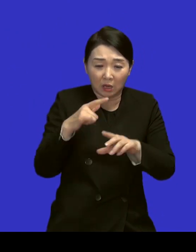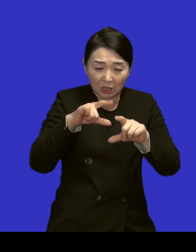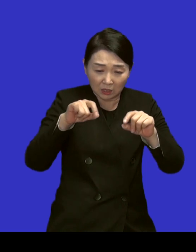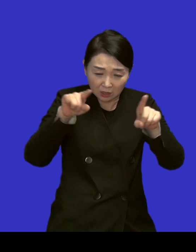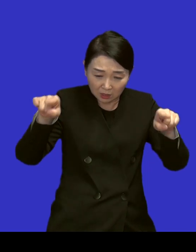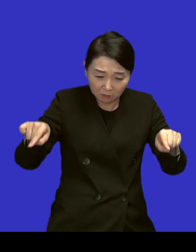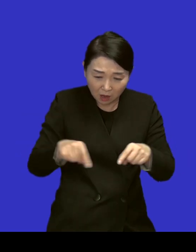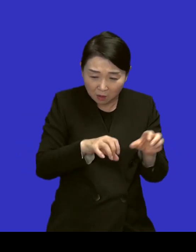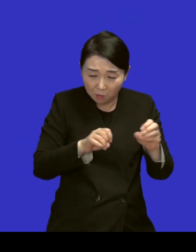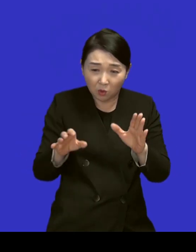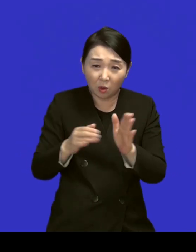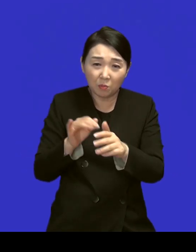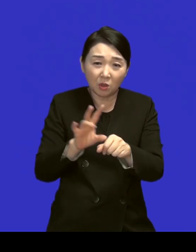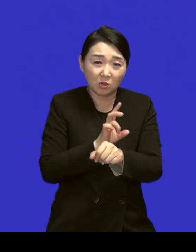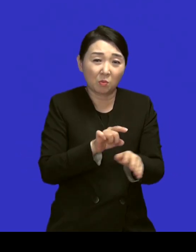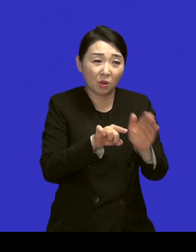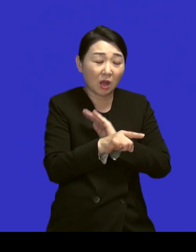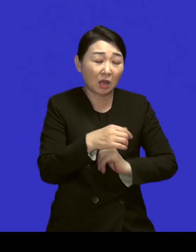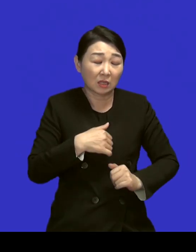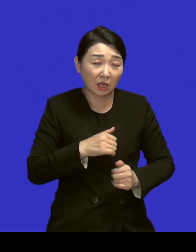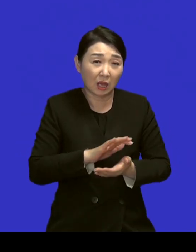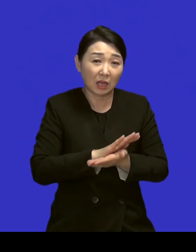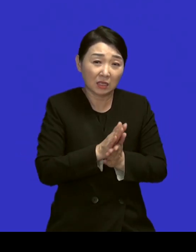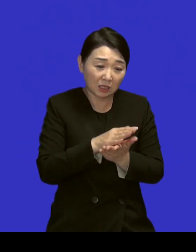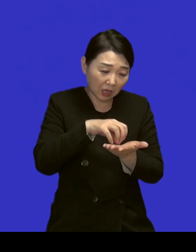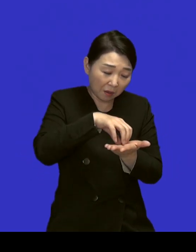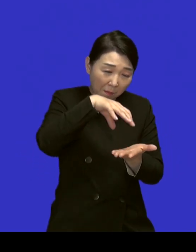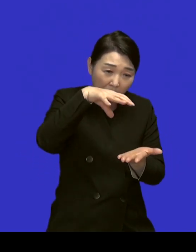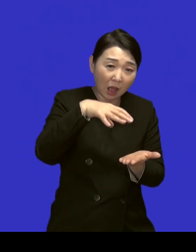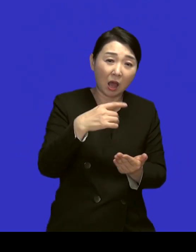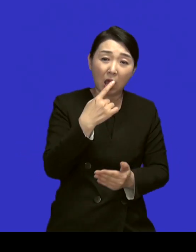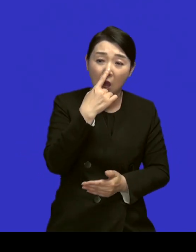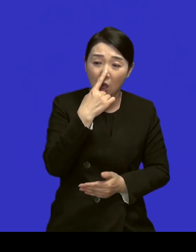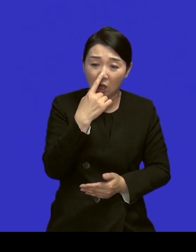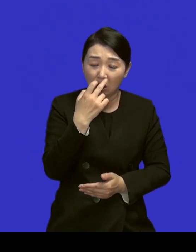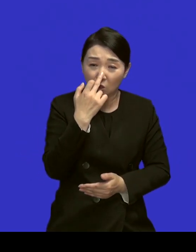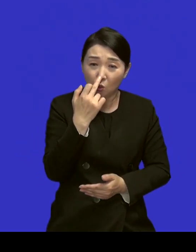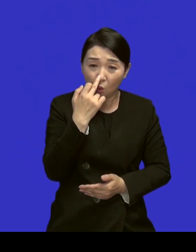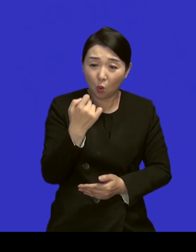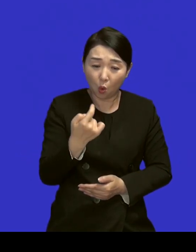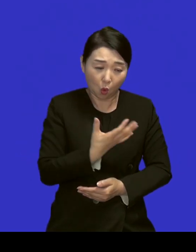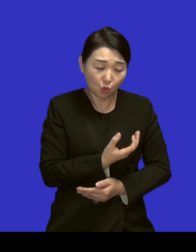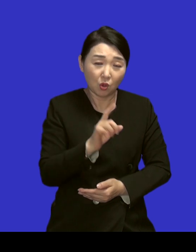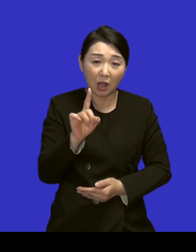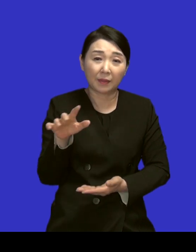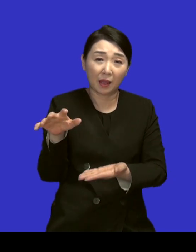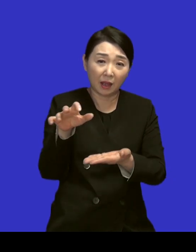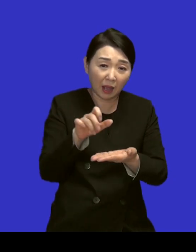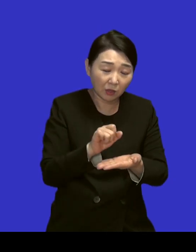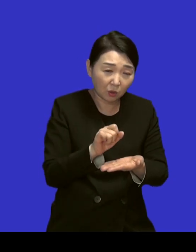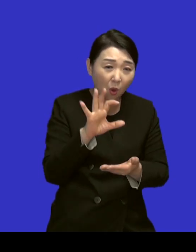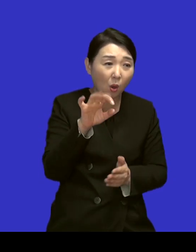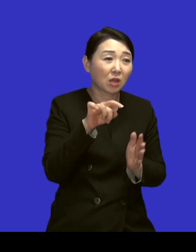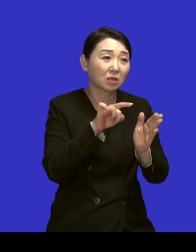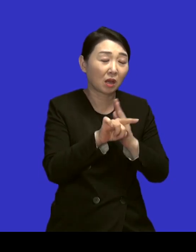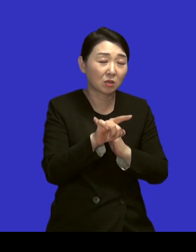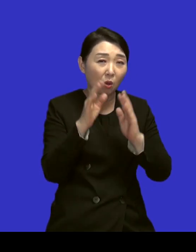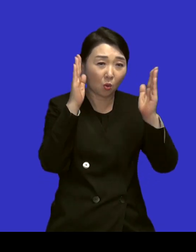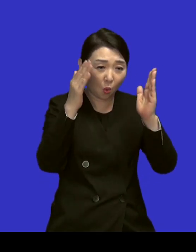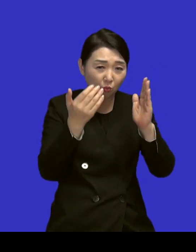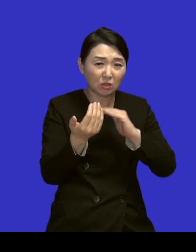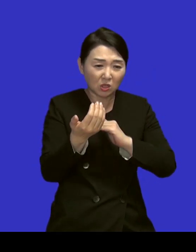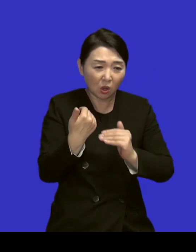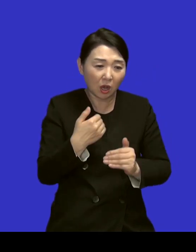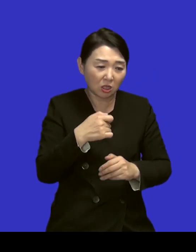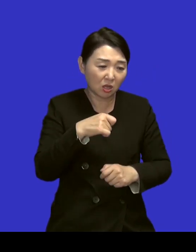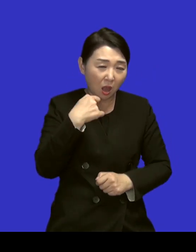빨리 편의점 가서 제가 좋아하는 치즈케이크 빵 하나, 초코우유 하나 이렇게 들고 화장실에 가서 수업 시작하기 전까지 그냥 후다닥